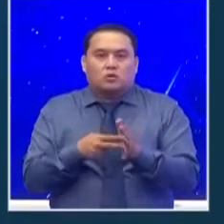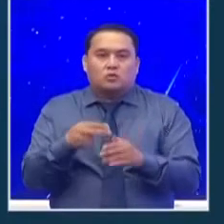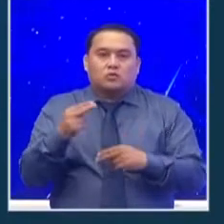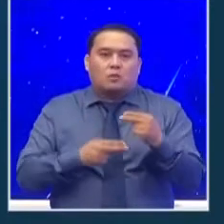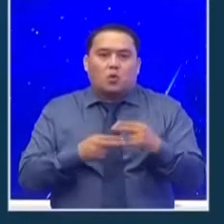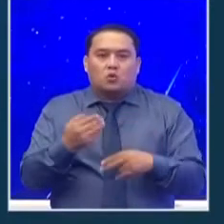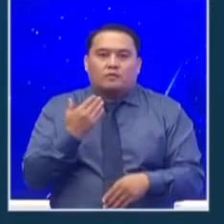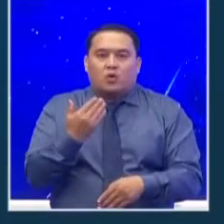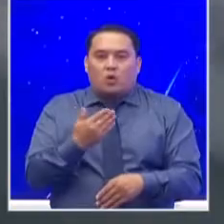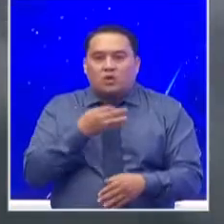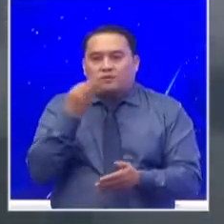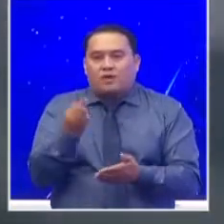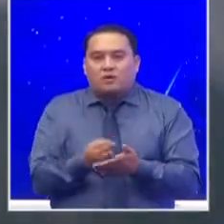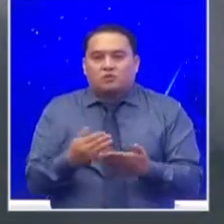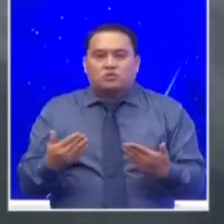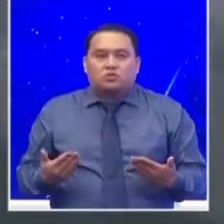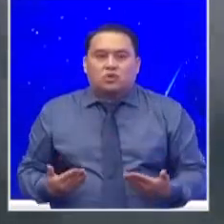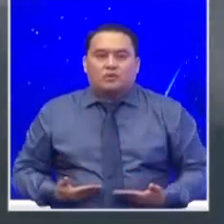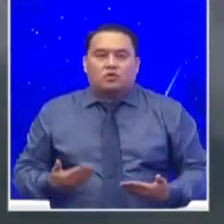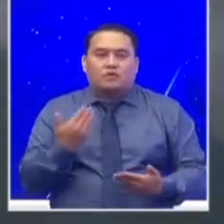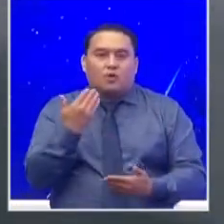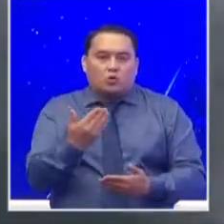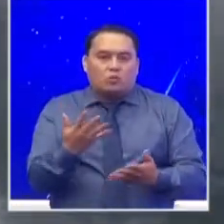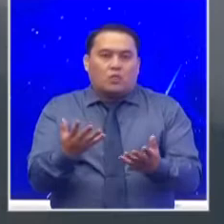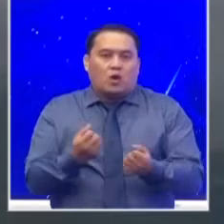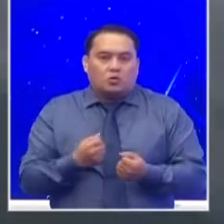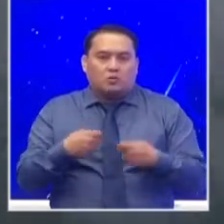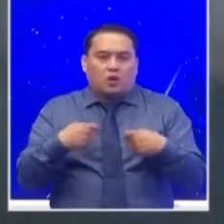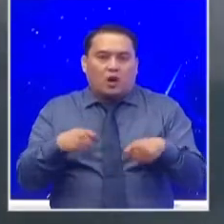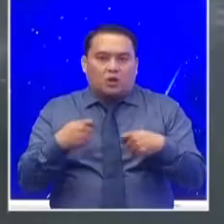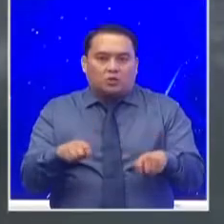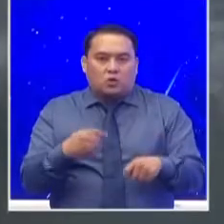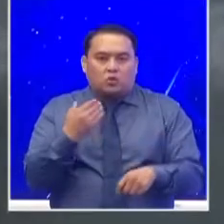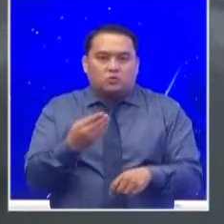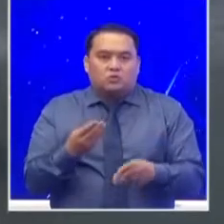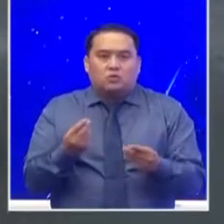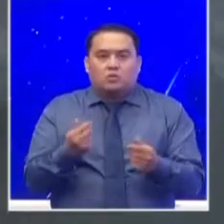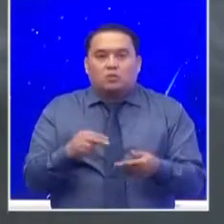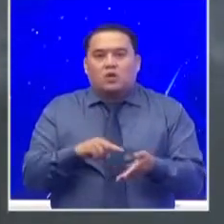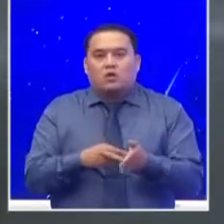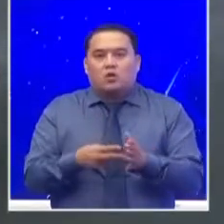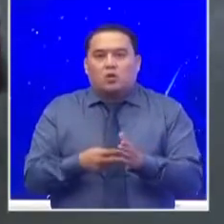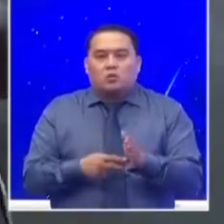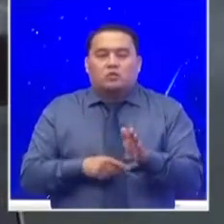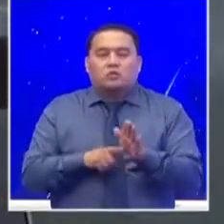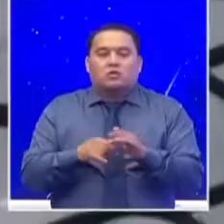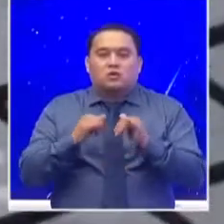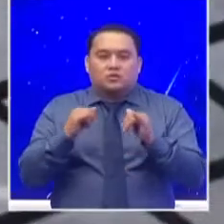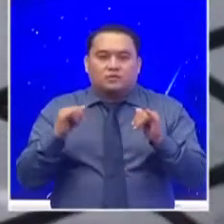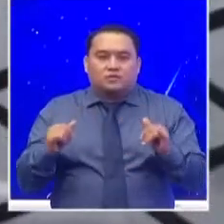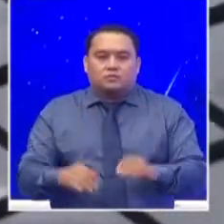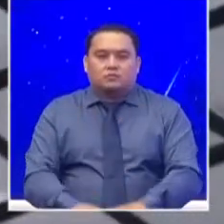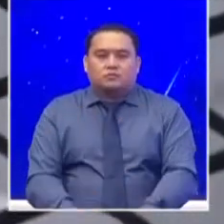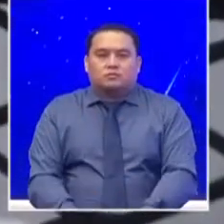острова Линнетхольм в ответ на жилищный кризис. Полученные от продажи недвижимости средства планируется пустить на развитие